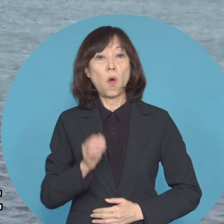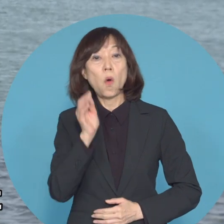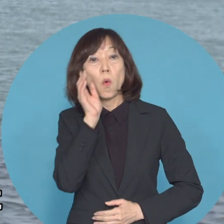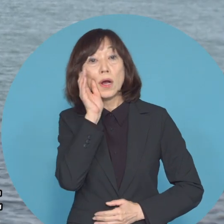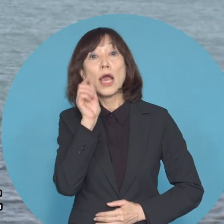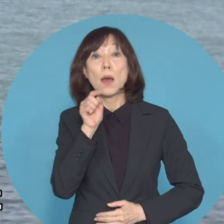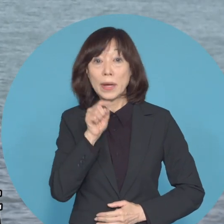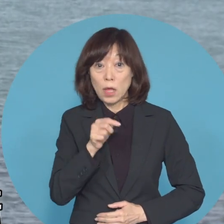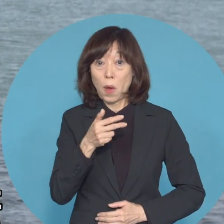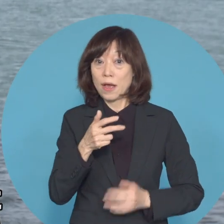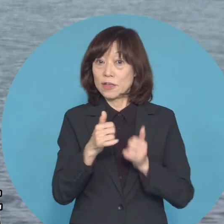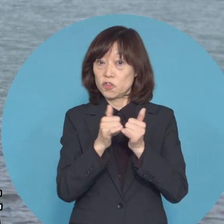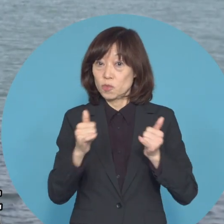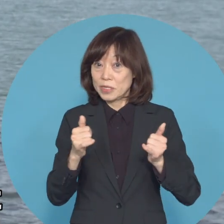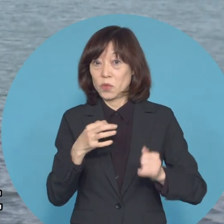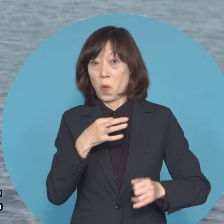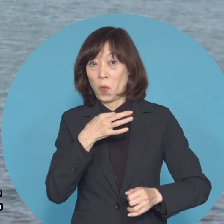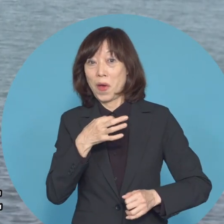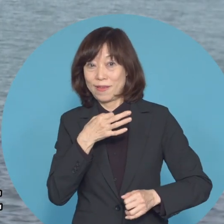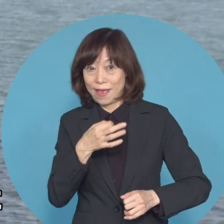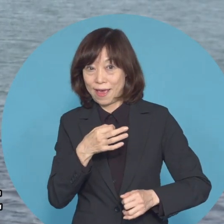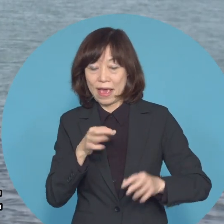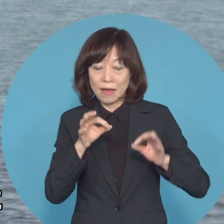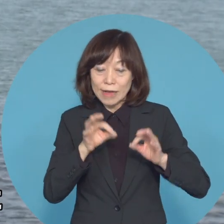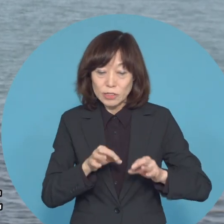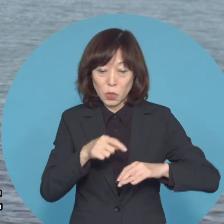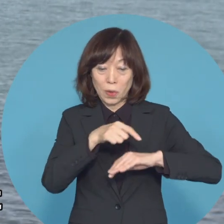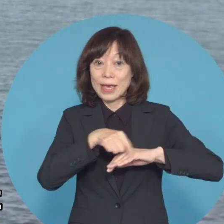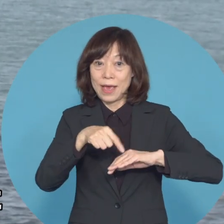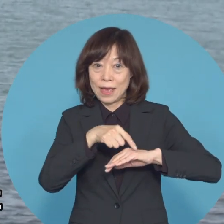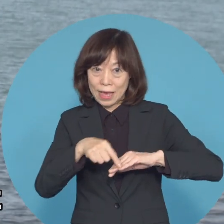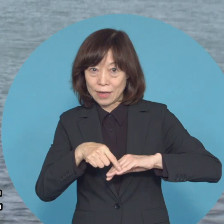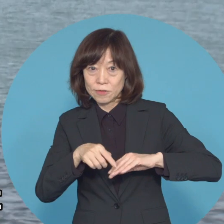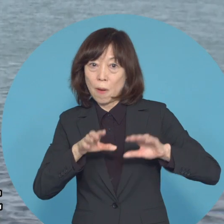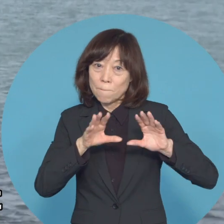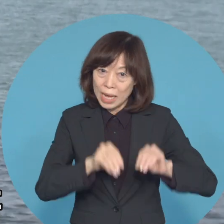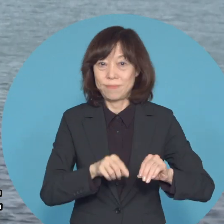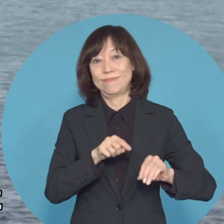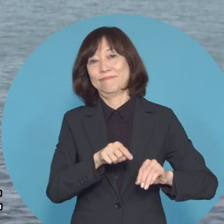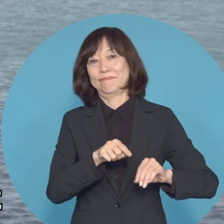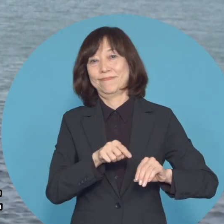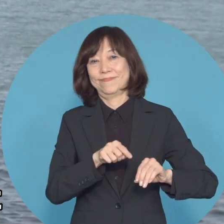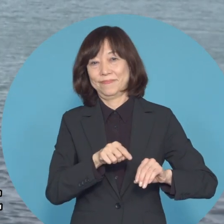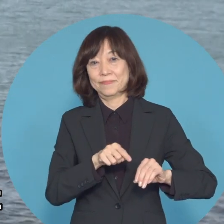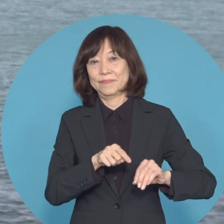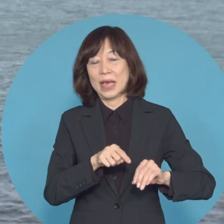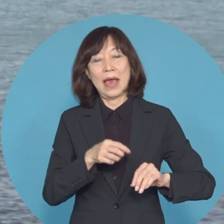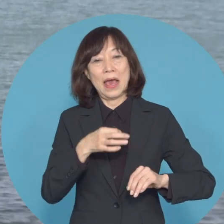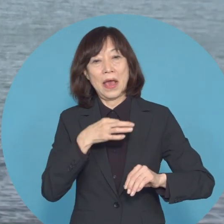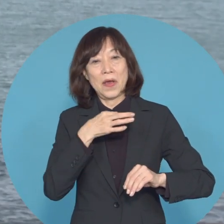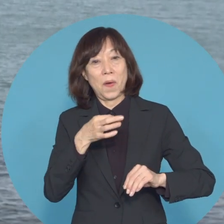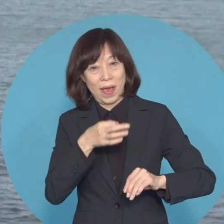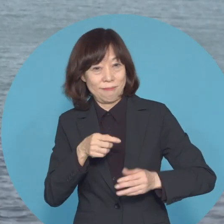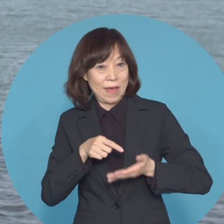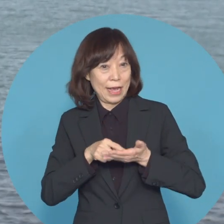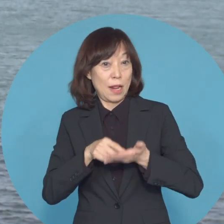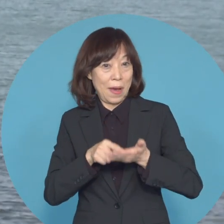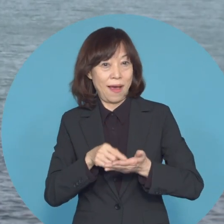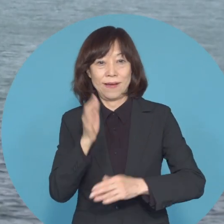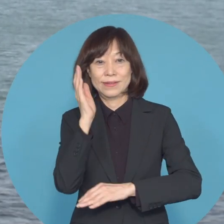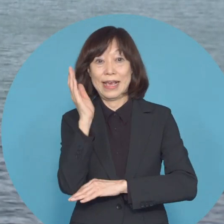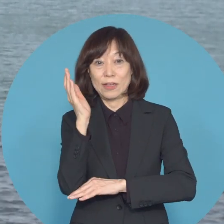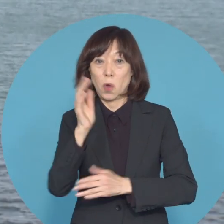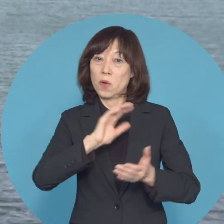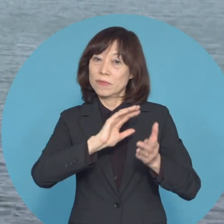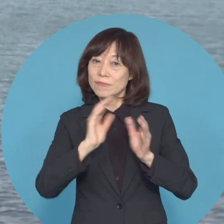和歌山では市民の声でカジノ計画をストップさせました。声を上げれば政